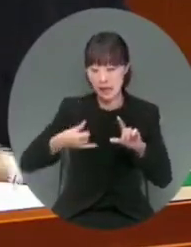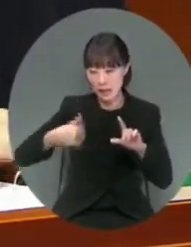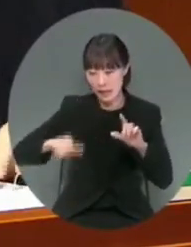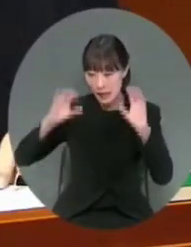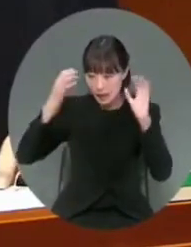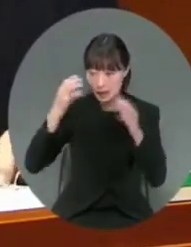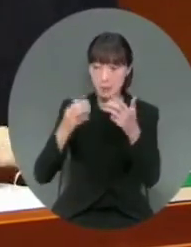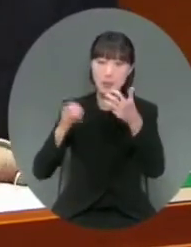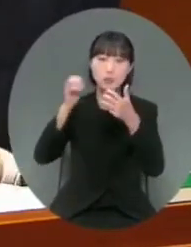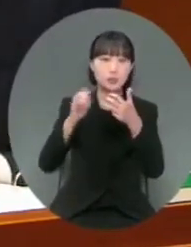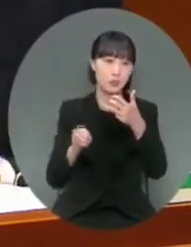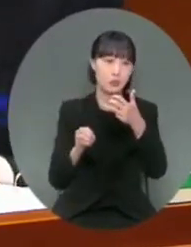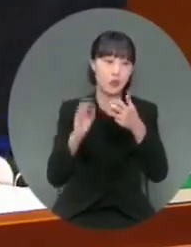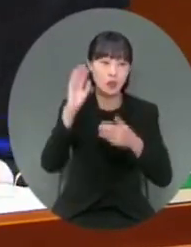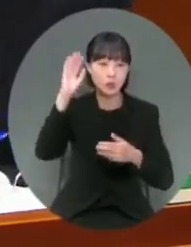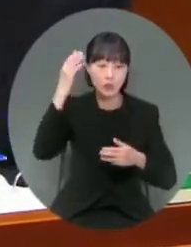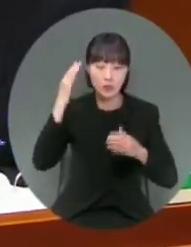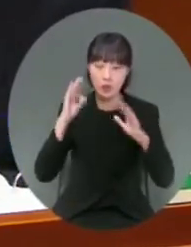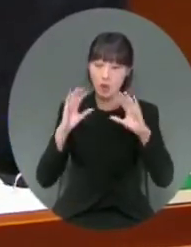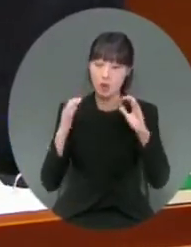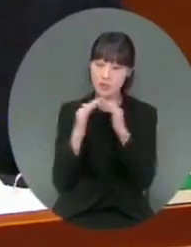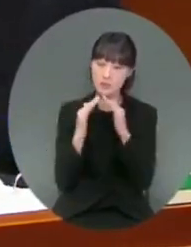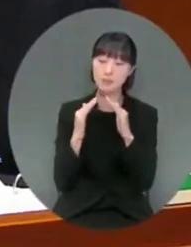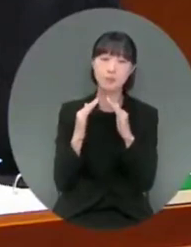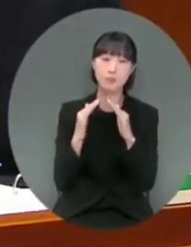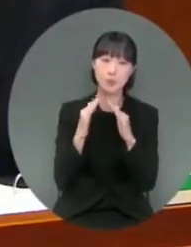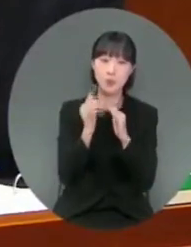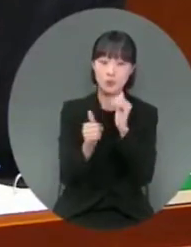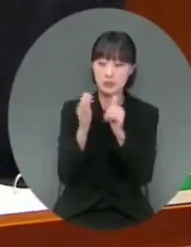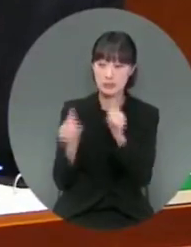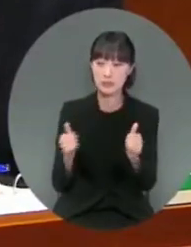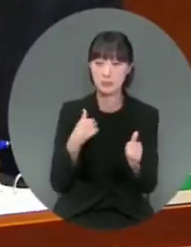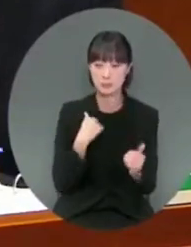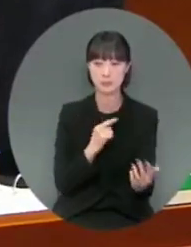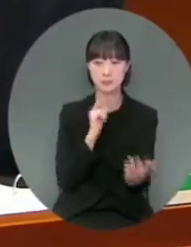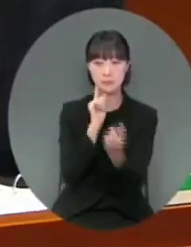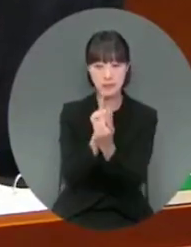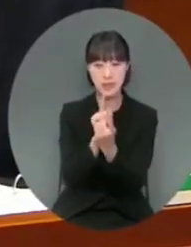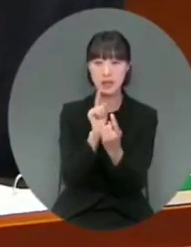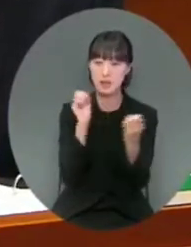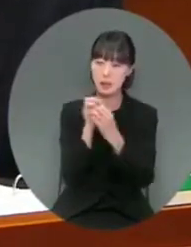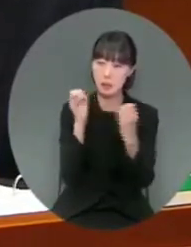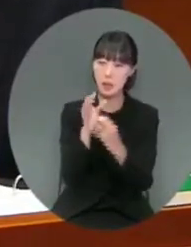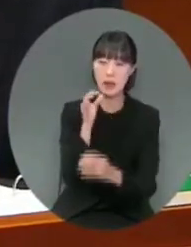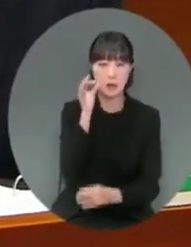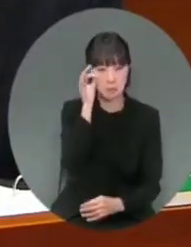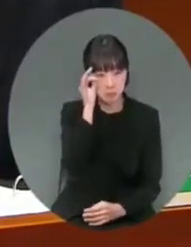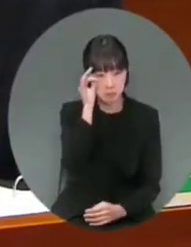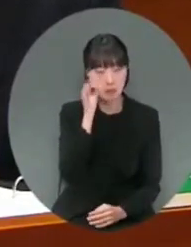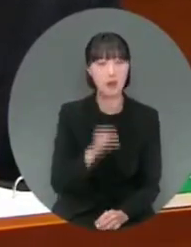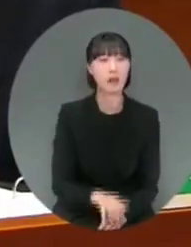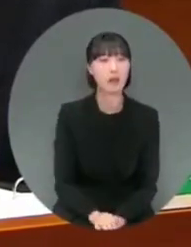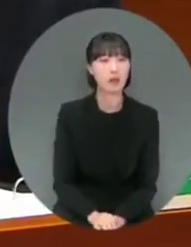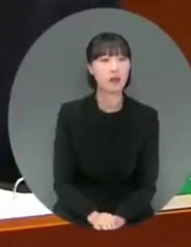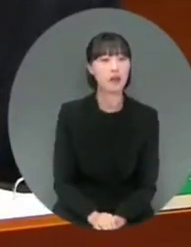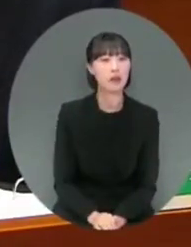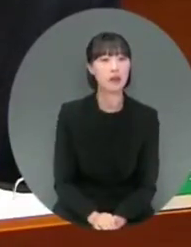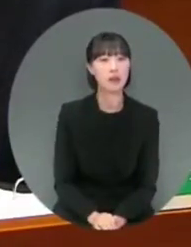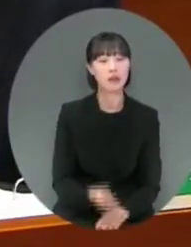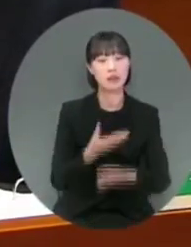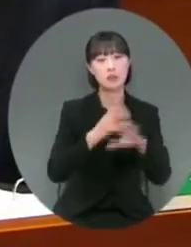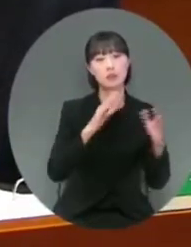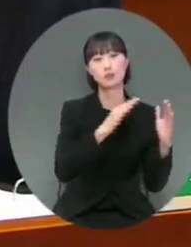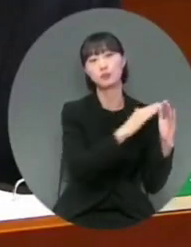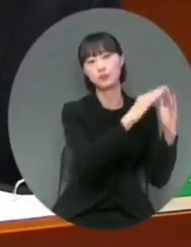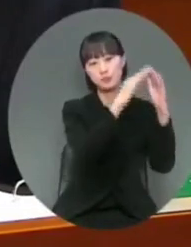네. 최근에 어린이집 원장님들하고 간담회를 가졌고요. 이 이주민 자녀